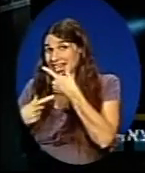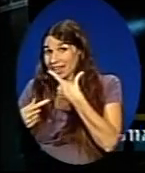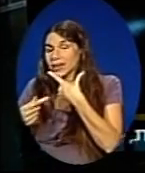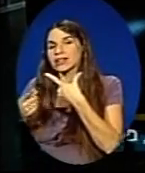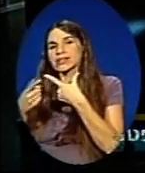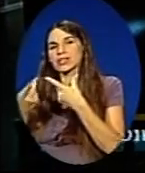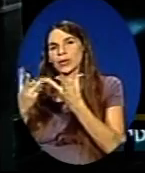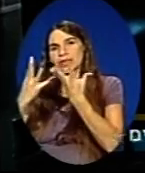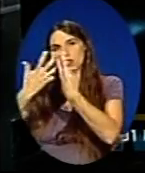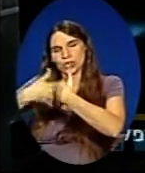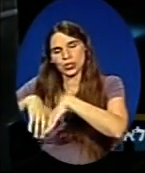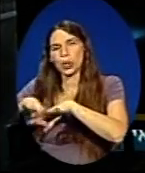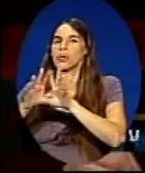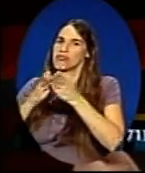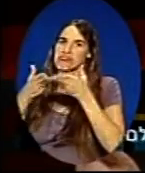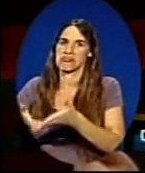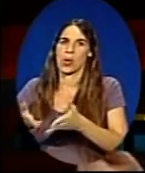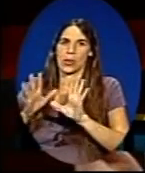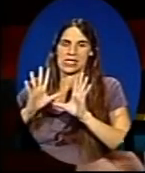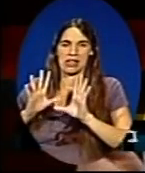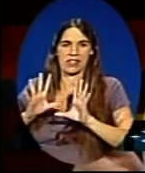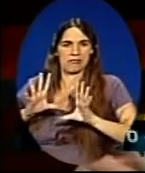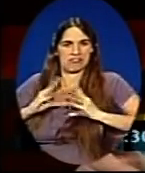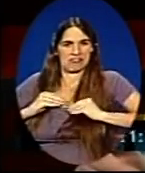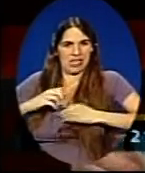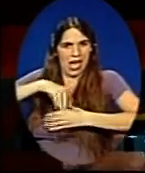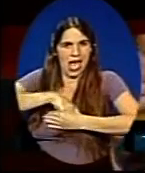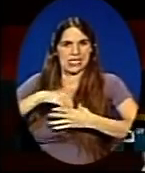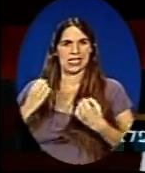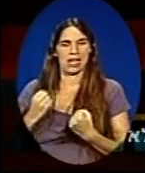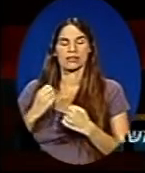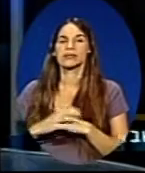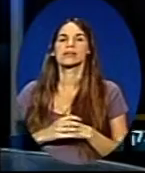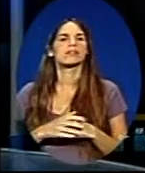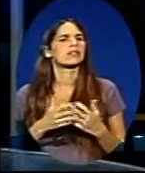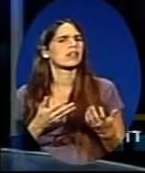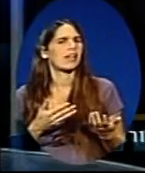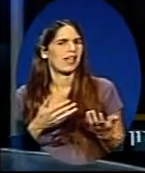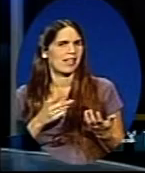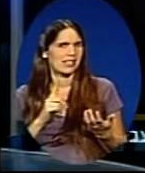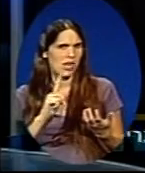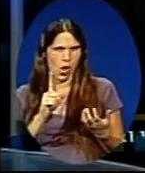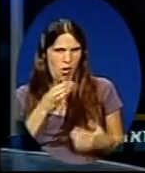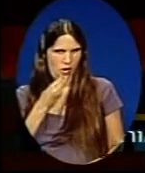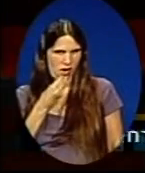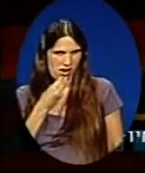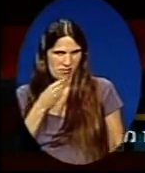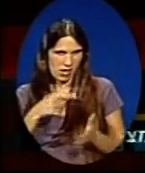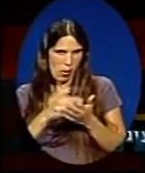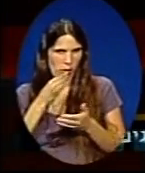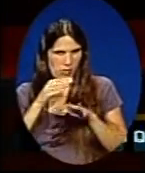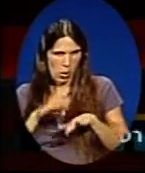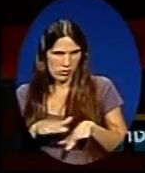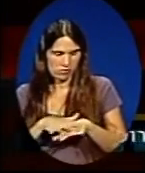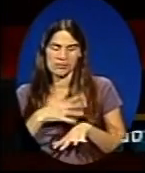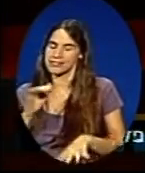בזה, כדאי להיעזר במינון גבוה, וכדאי להיעזר בזה בצורה הזאת. כן, כלומר גלולות ולא דלק. מנה שם פחות מרוכבת. נכון,